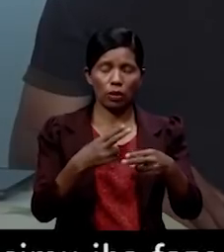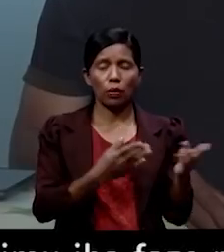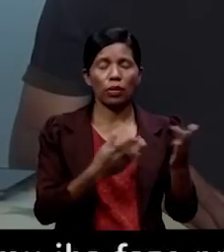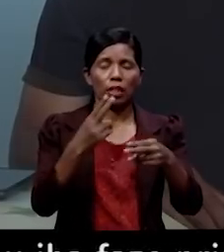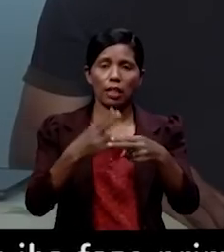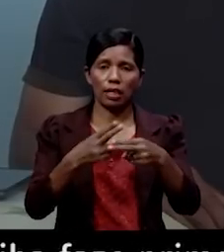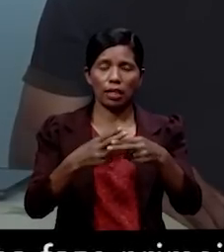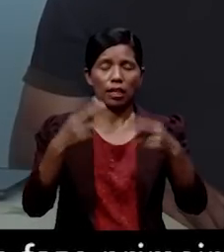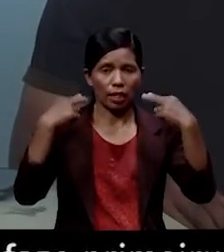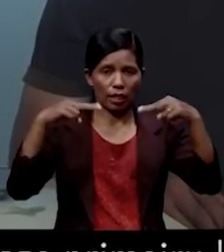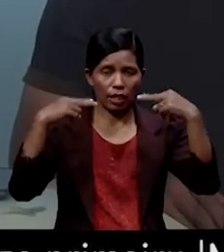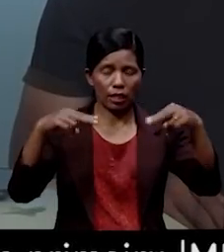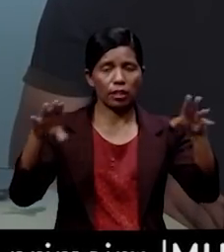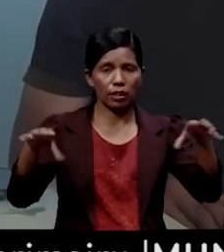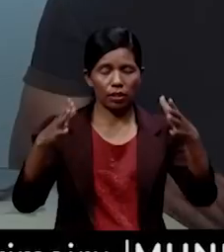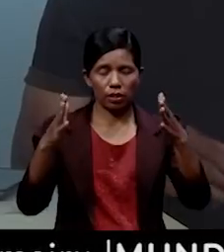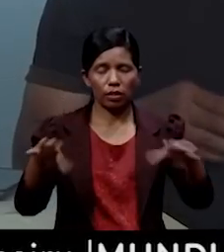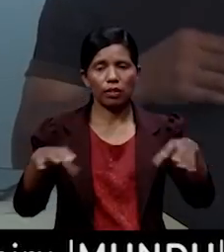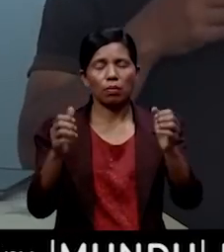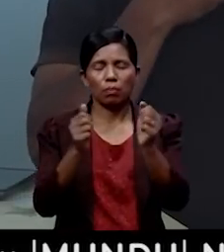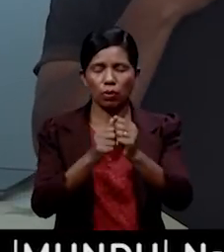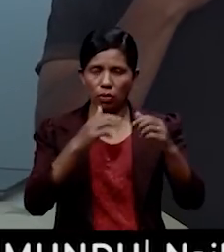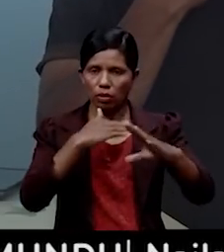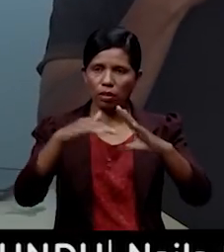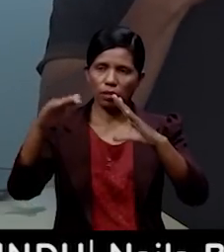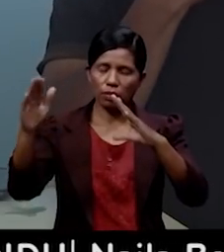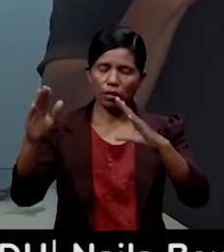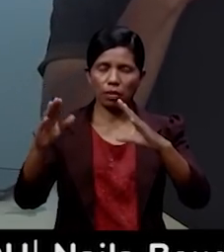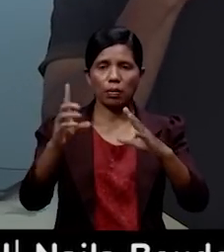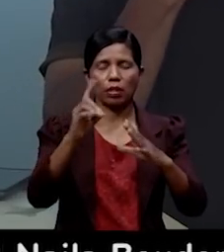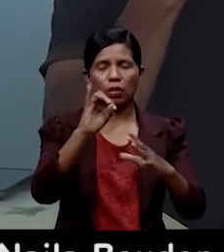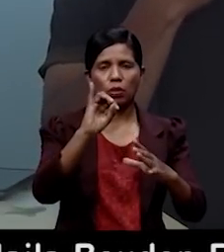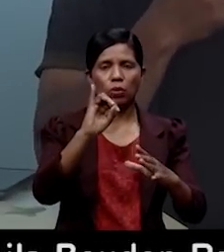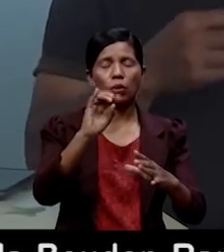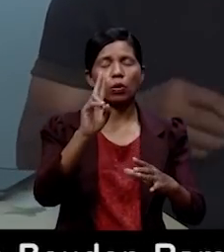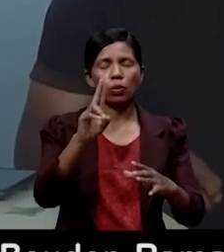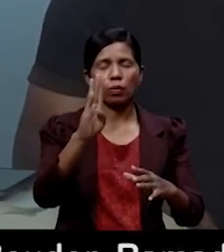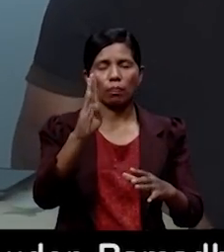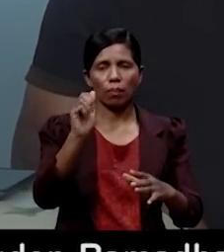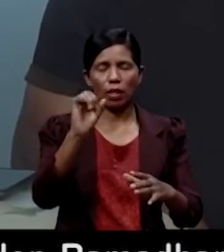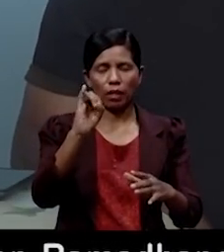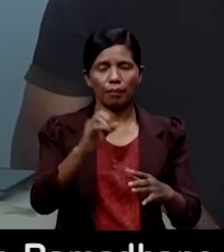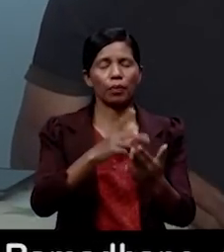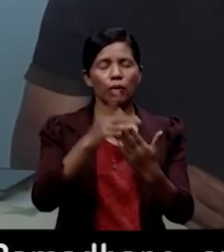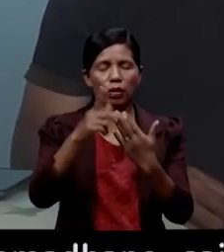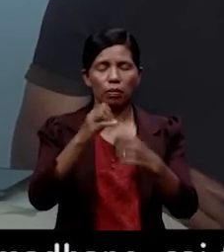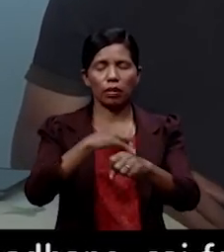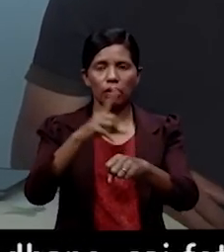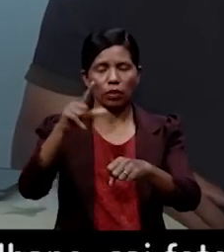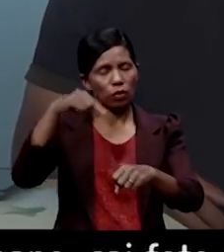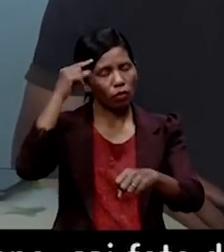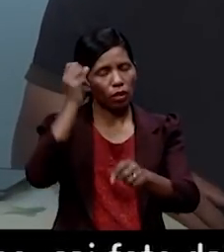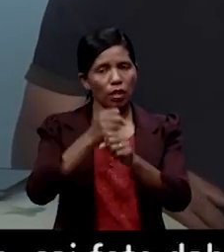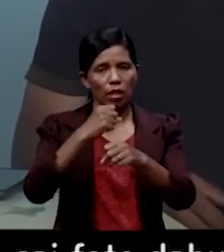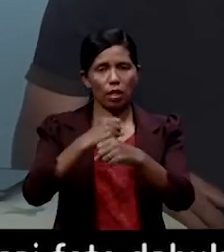ba hok seru samutu komisau haruka artista ba ia Expo Dubai. Presidente explica programa internasional nebe governo realiza